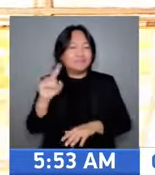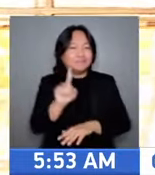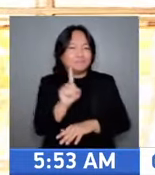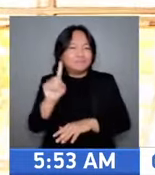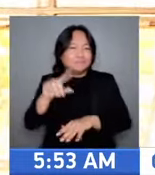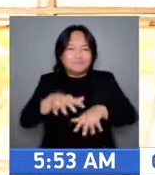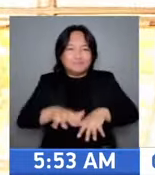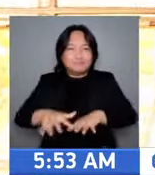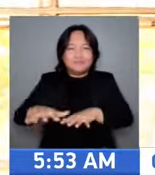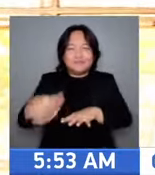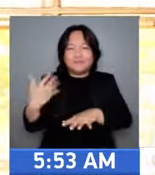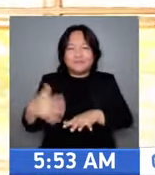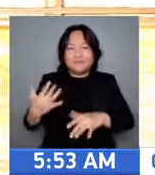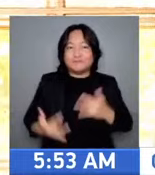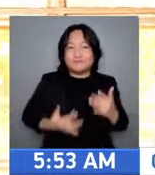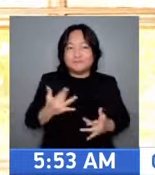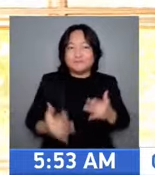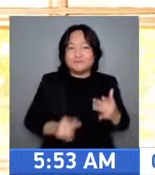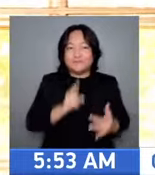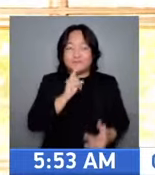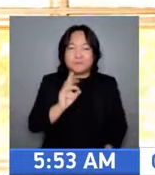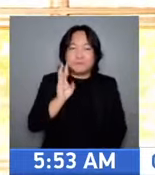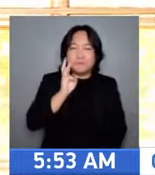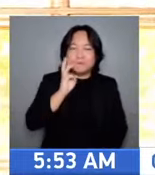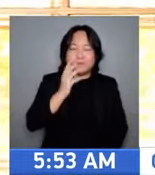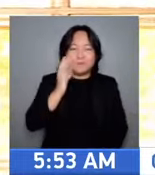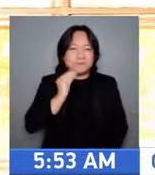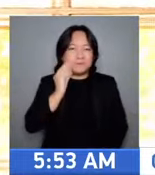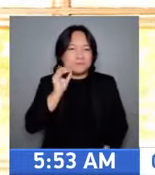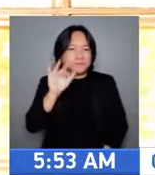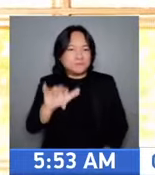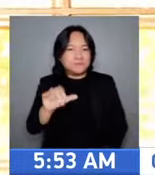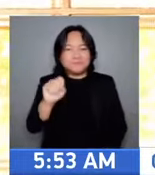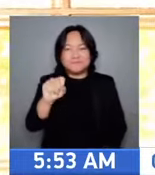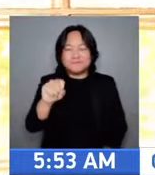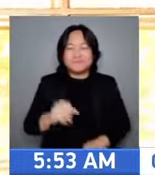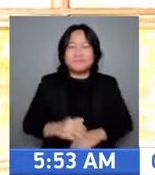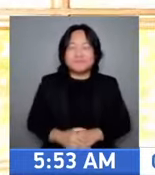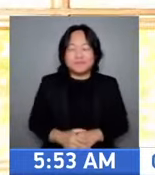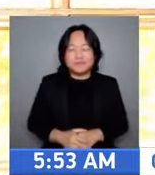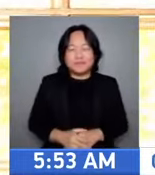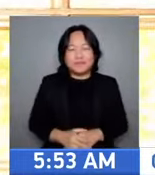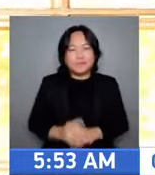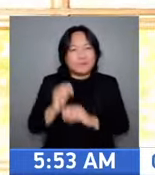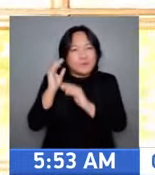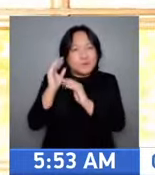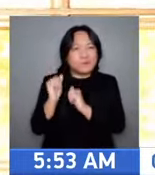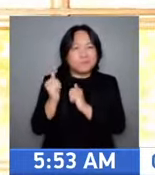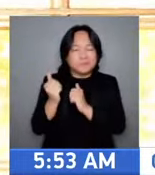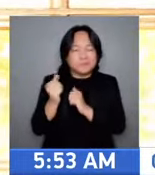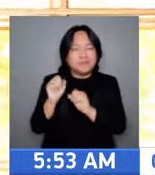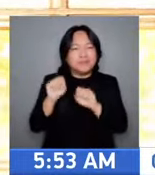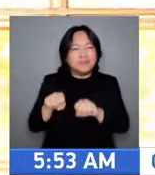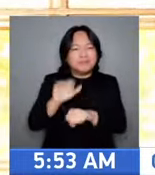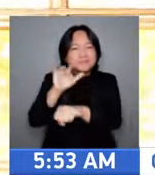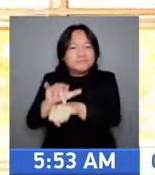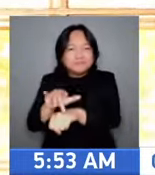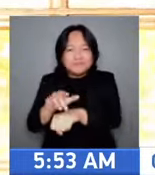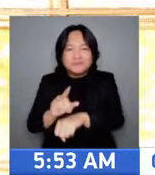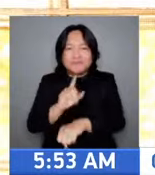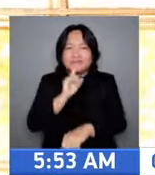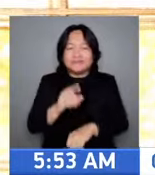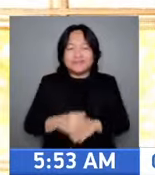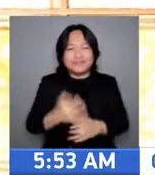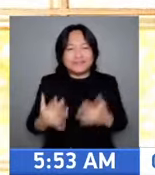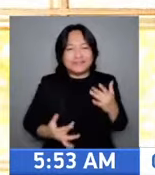exciting naman po yung water adventure na yan, guys. Looking forward to do that. Very, very exciting. Titingnan natin kung makakatayo ba sila doon. Yes. Kasi may